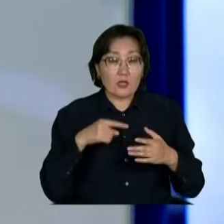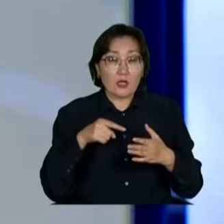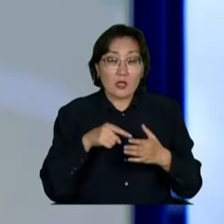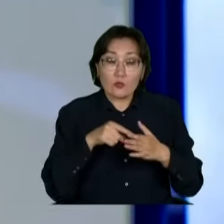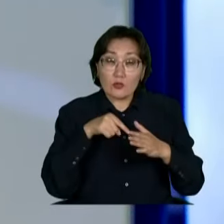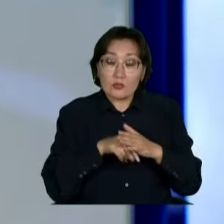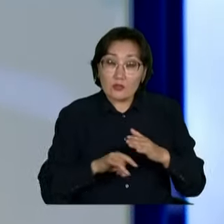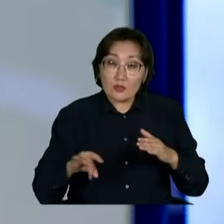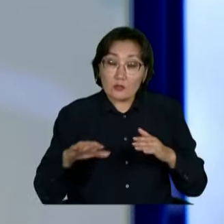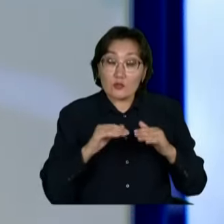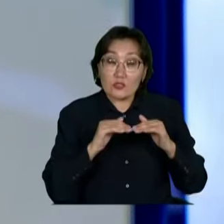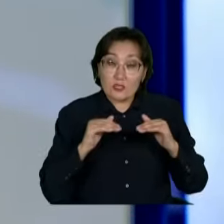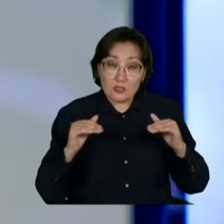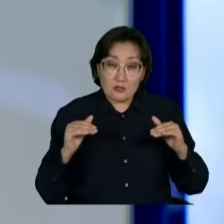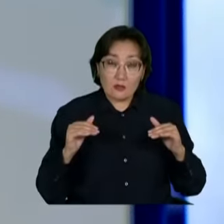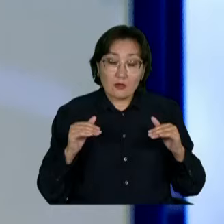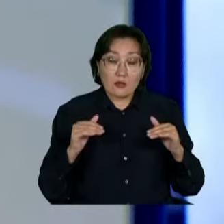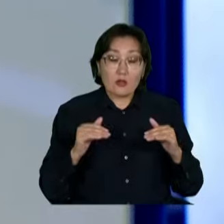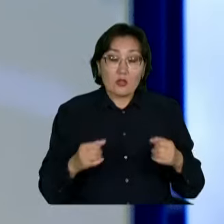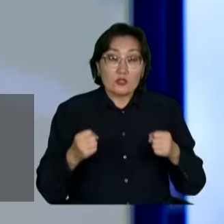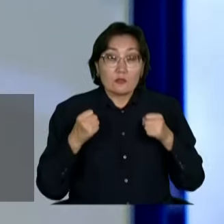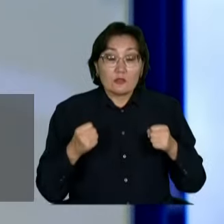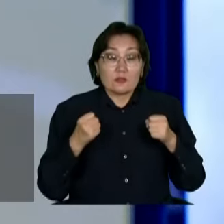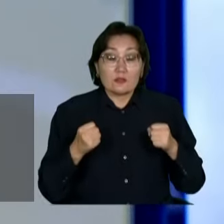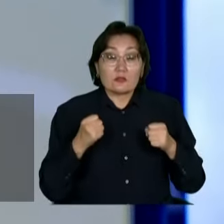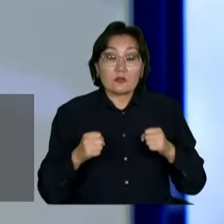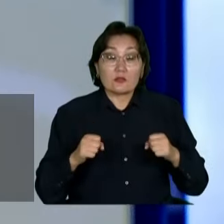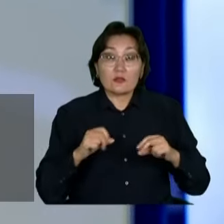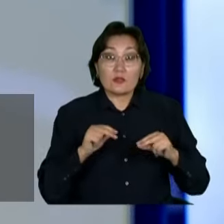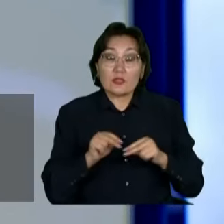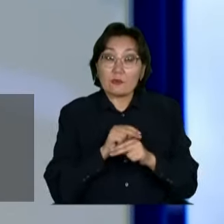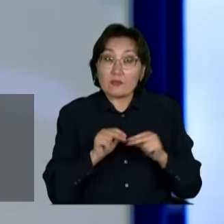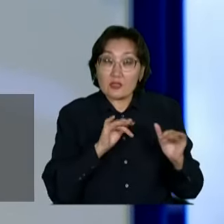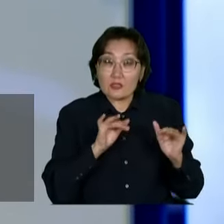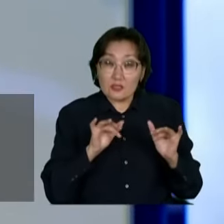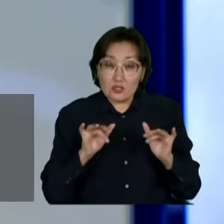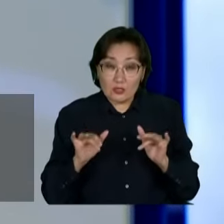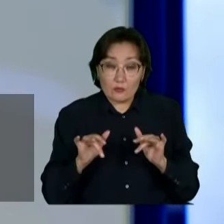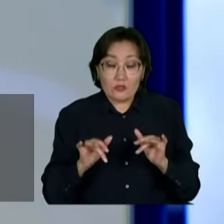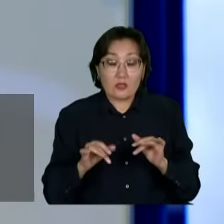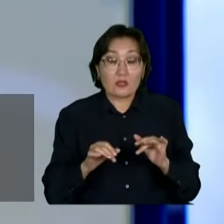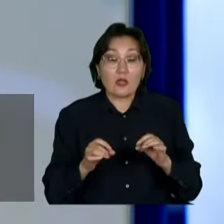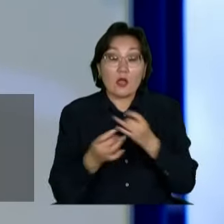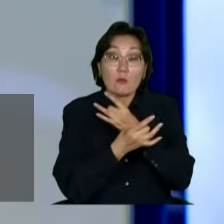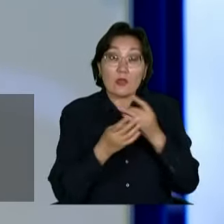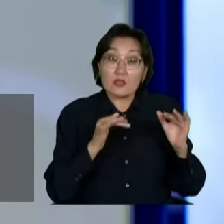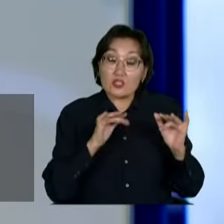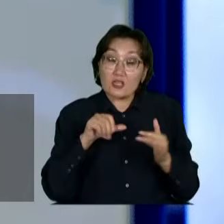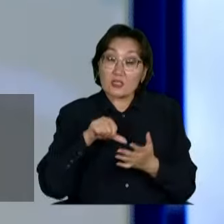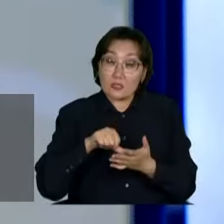шеңберіндегі, республика деңгейіндегі спорттық, емдік дене шынықтыру іс-шараларына, мәдени іс-шараларына